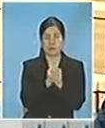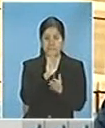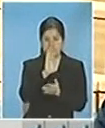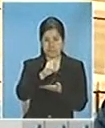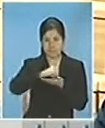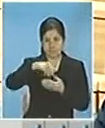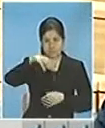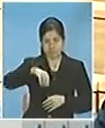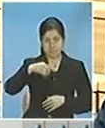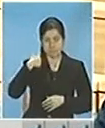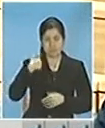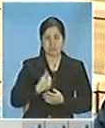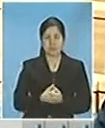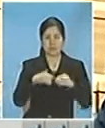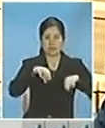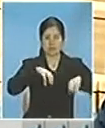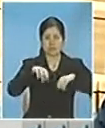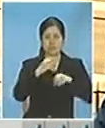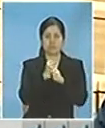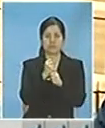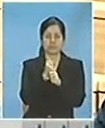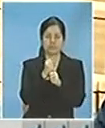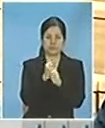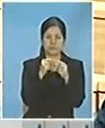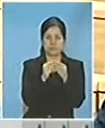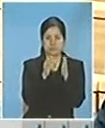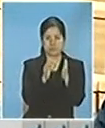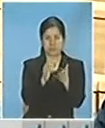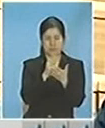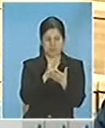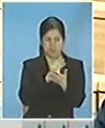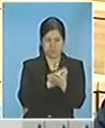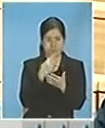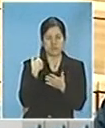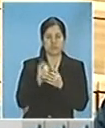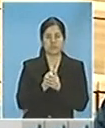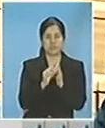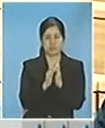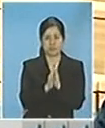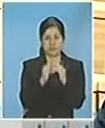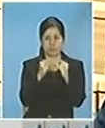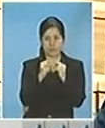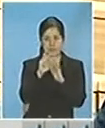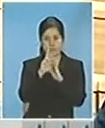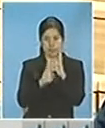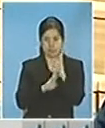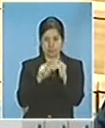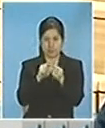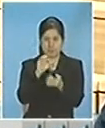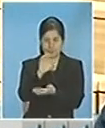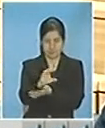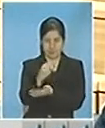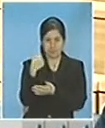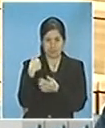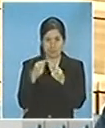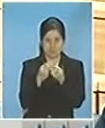สถานในการดำเนินงานทางวิชาการรวมทั้งเรื่องการออกข้อบังคับว่าด้วยการเรียก